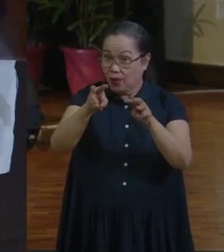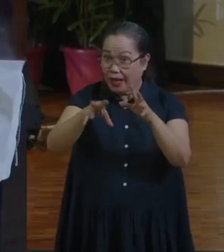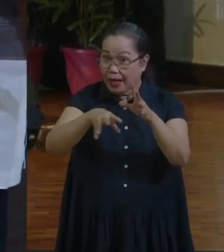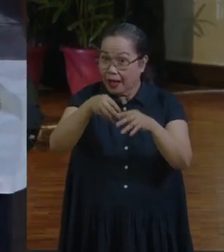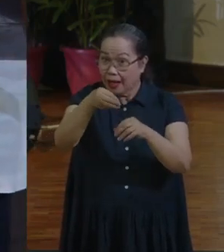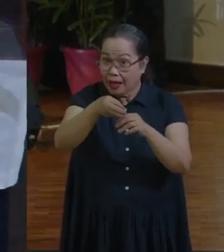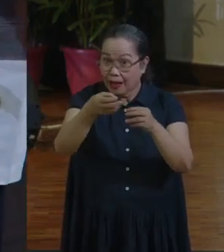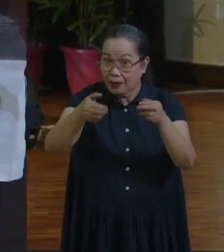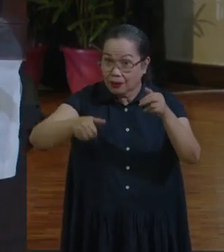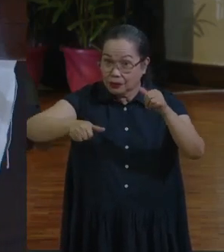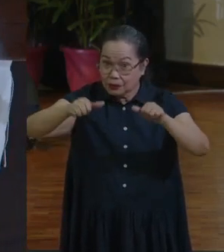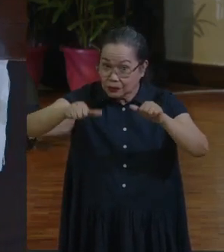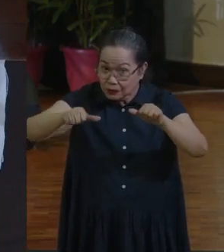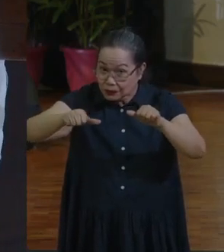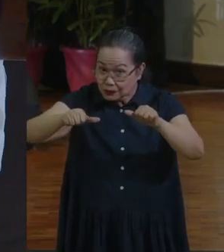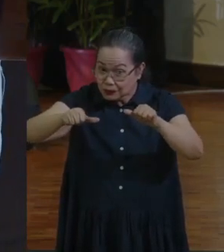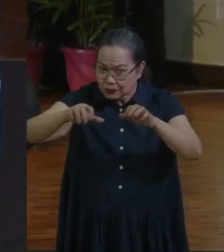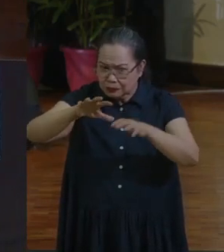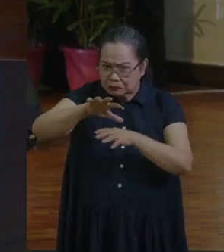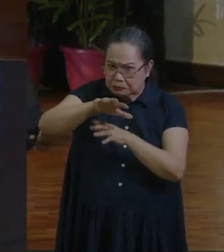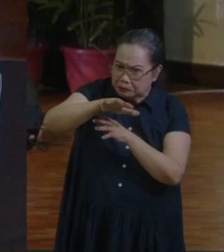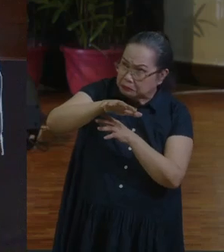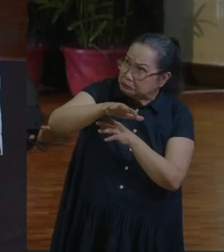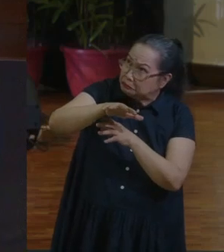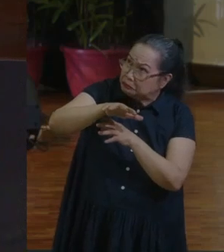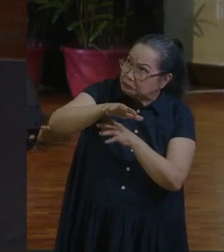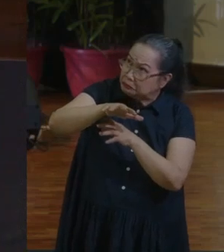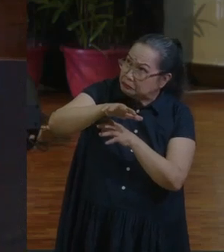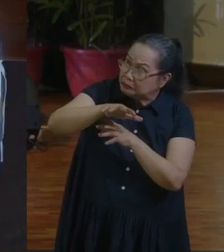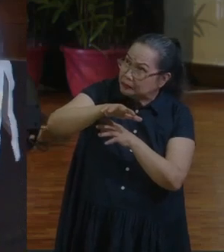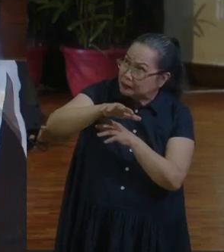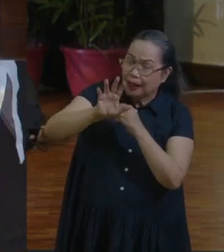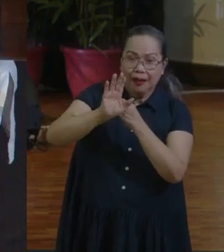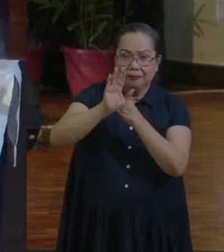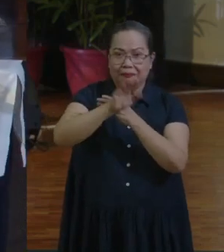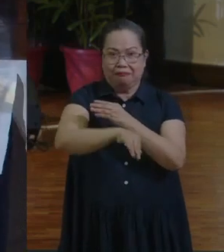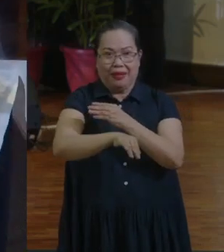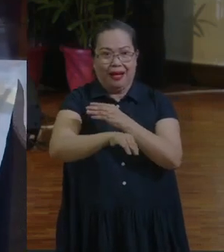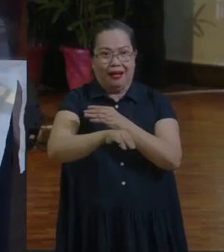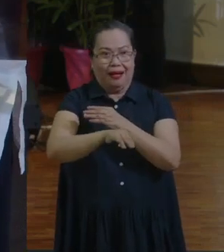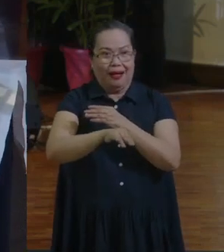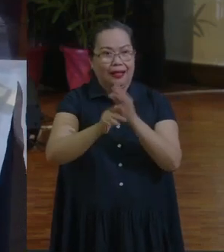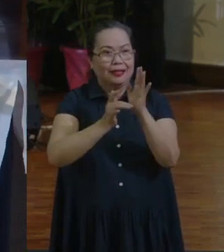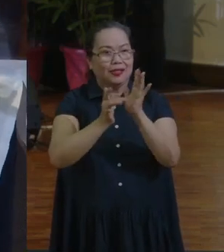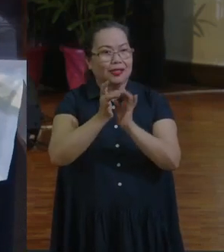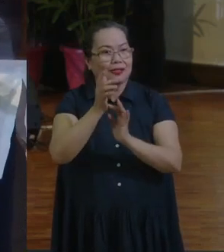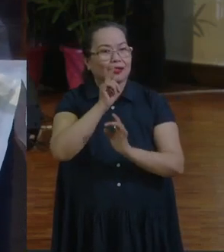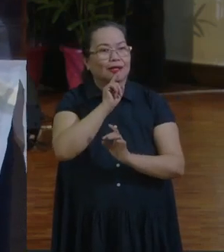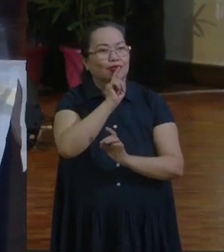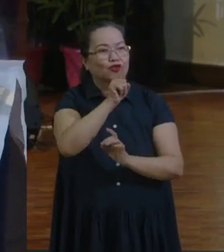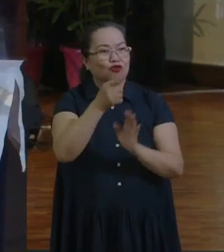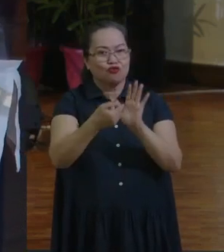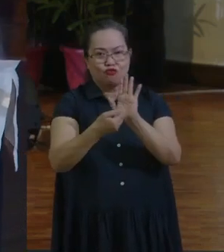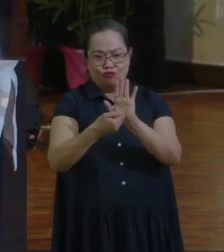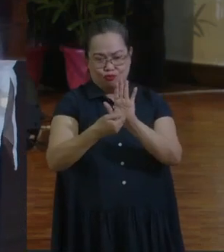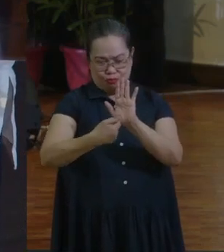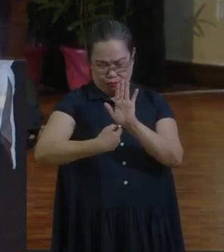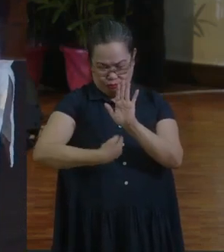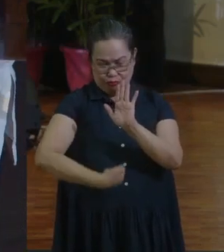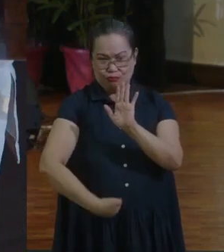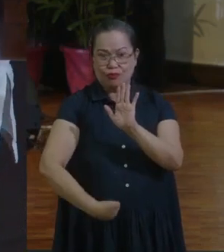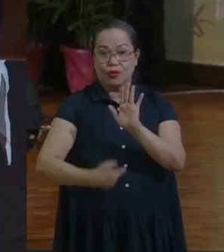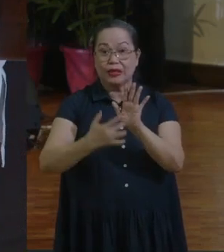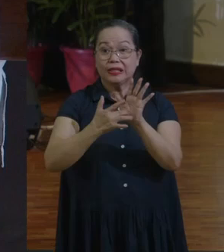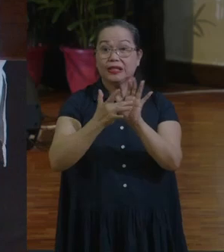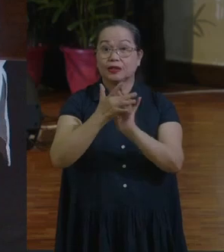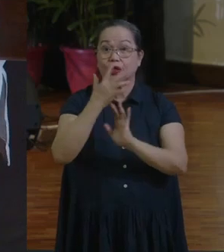klaseng sitwasyon ay balikan ang sinabi ni Jesus tungkol sa kanyang sarili.